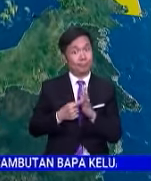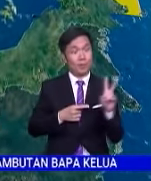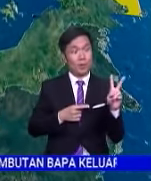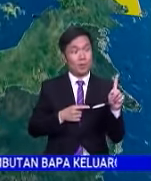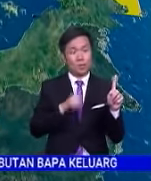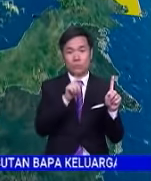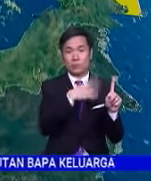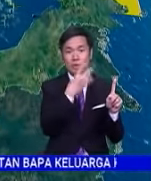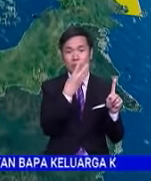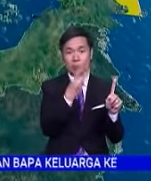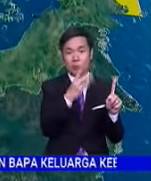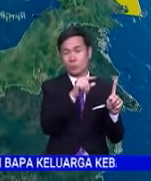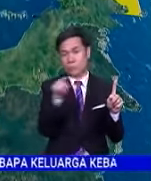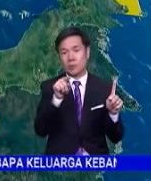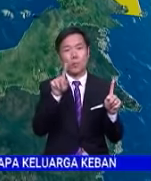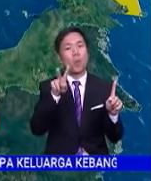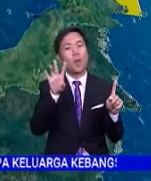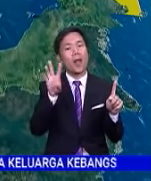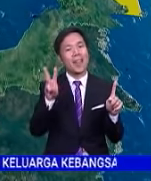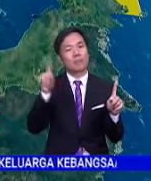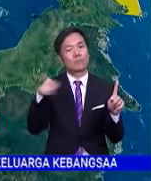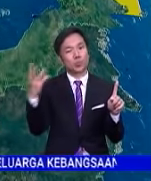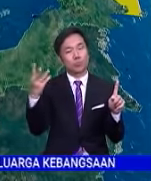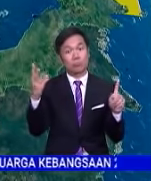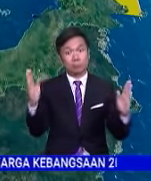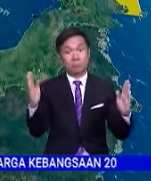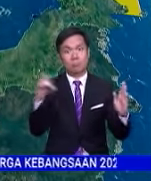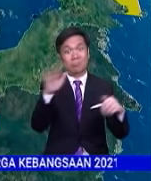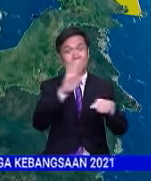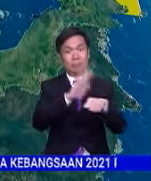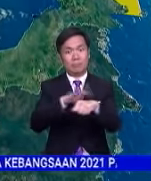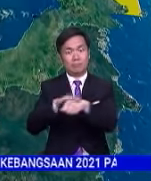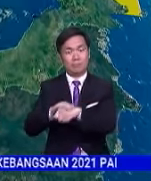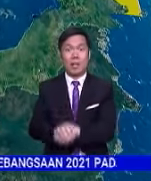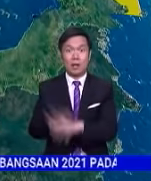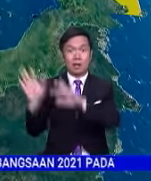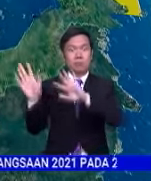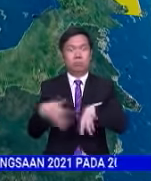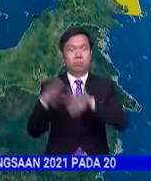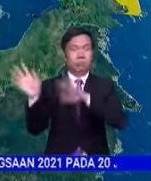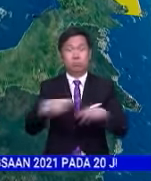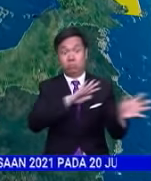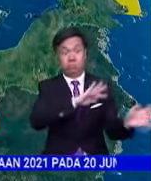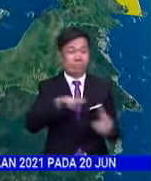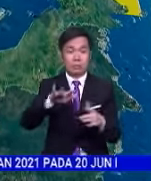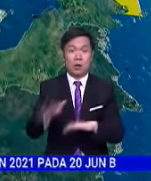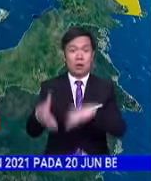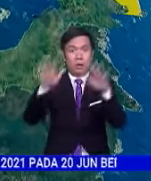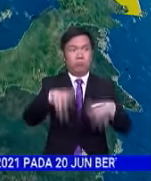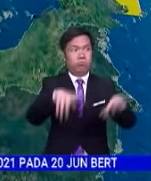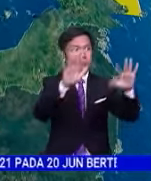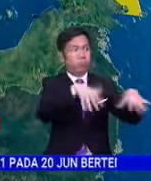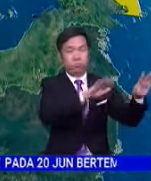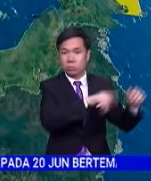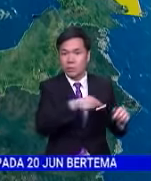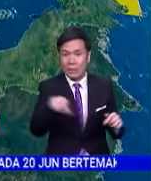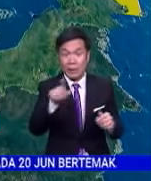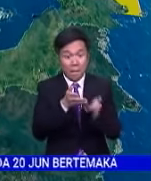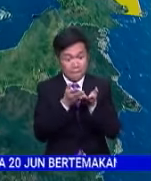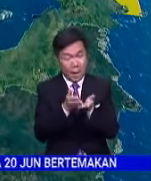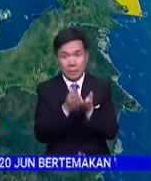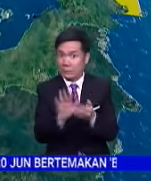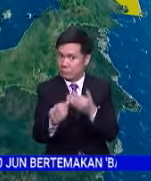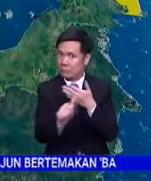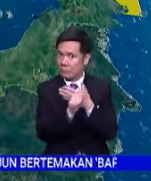21 hingga 26 Jun 2021. Keadaan angin kencang dan laut bergelora ini sangat berbahaya kepada semua aktiviti